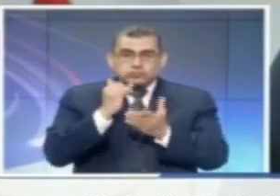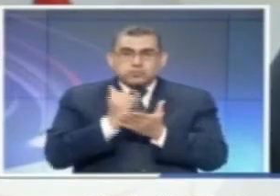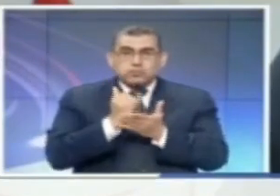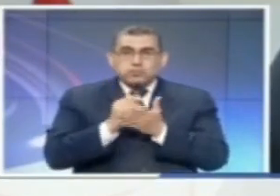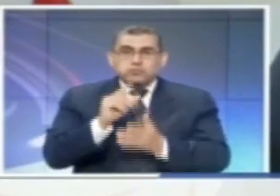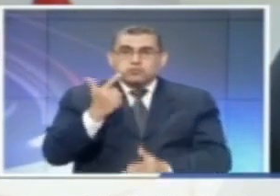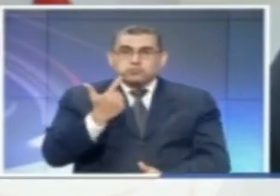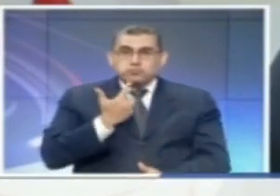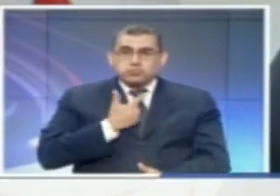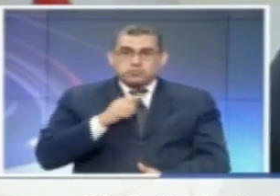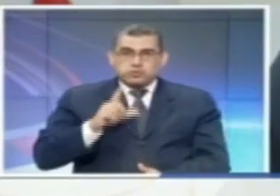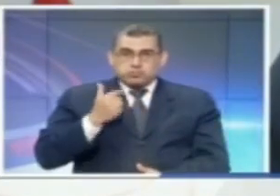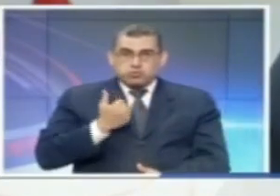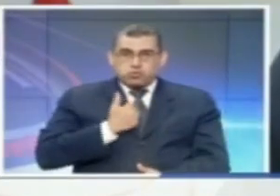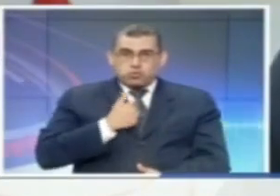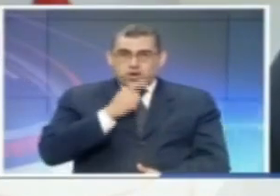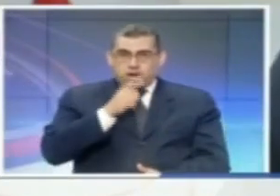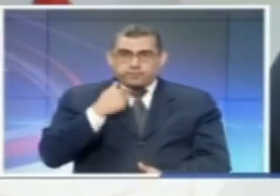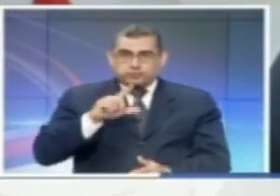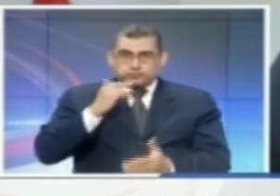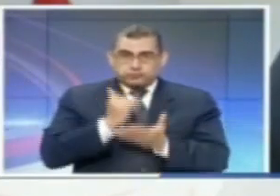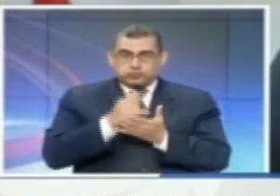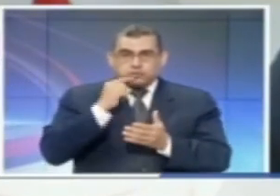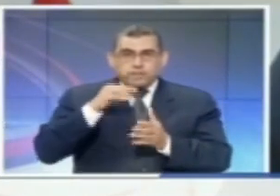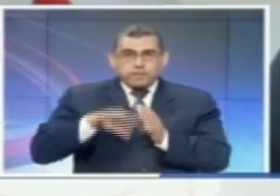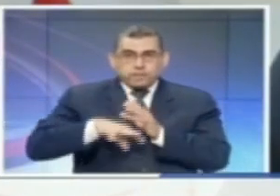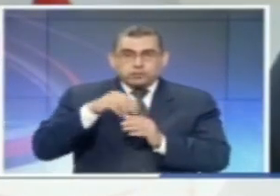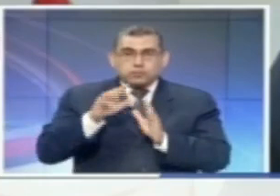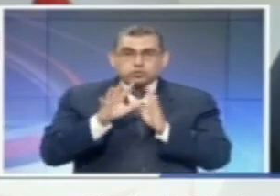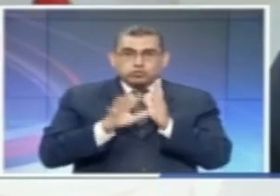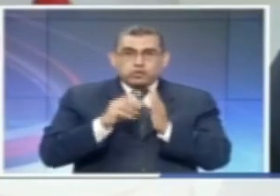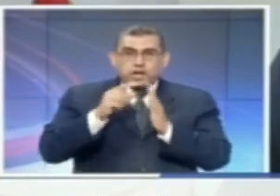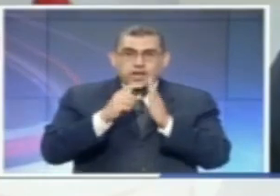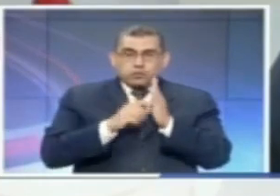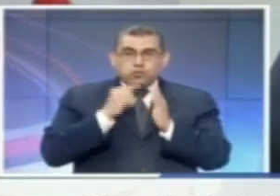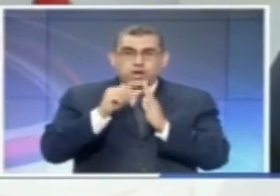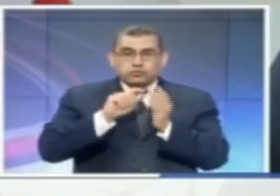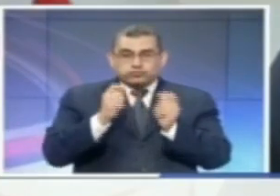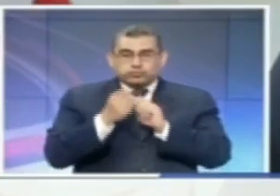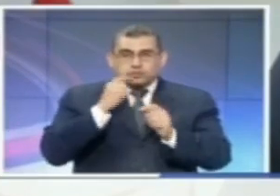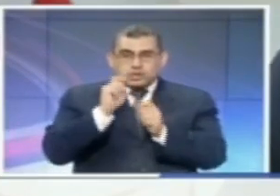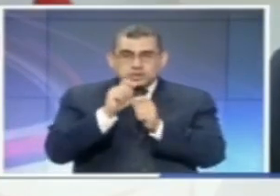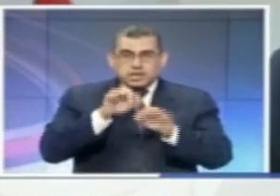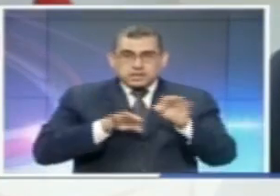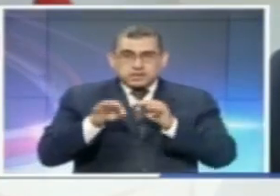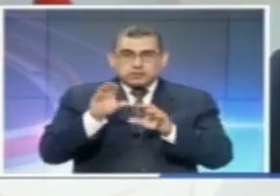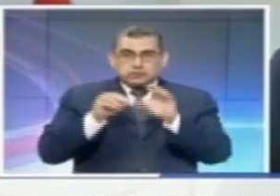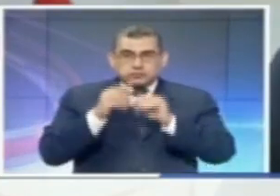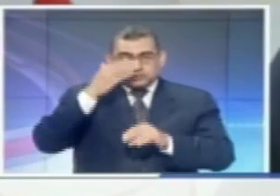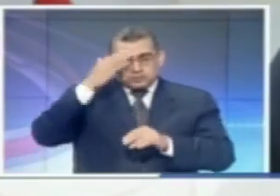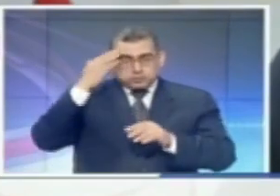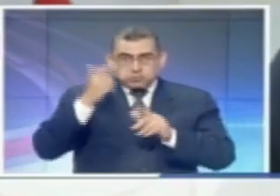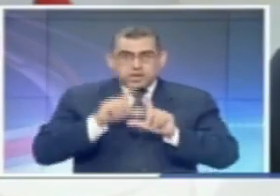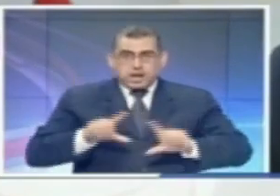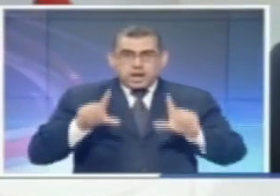القوانين، إضافة لتولي رئيس الجمهورية إعداد مشاريع التعديلات المتعلقة بالإصلاحات السياسية بالاستعانة